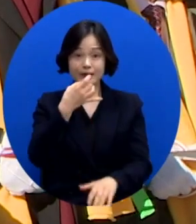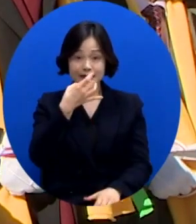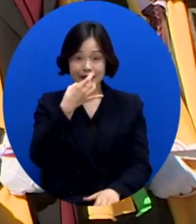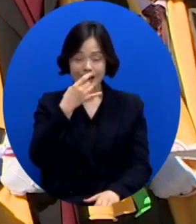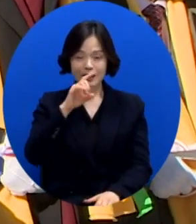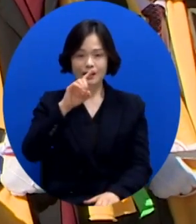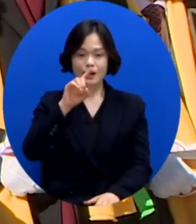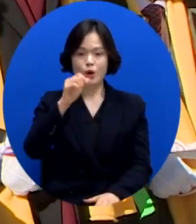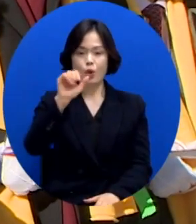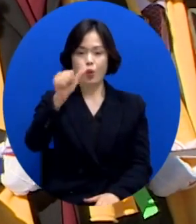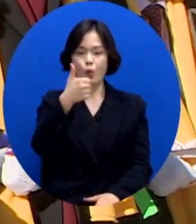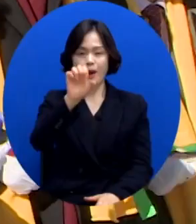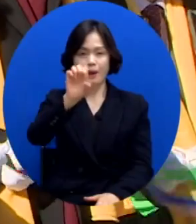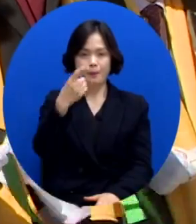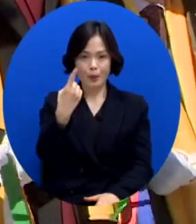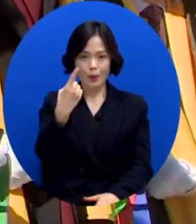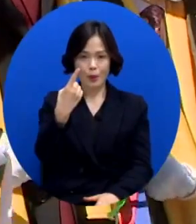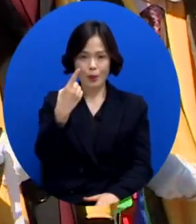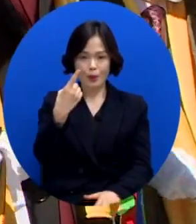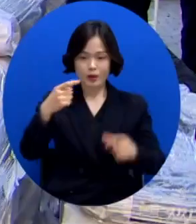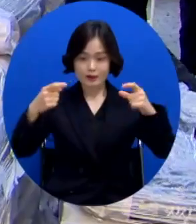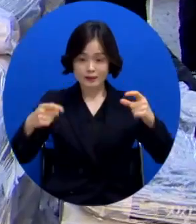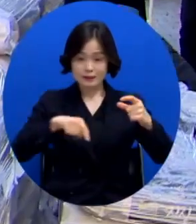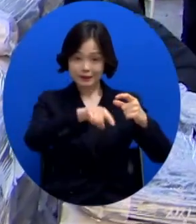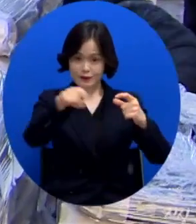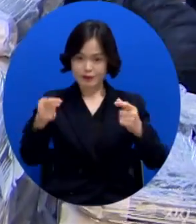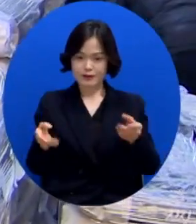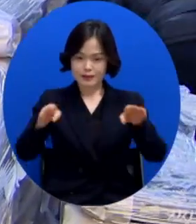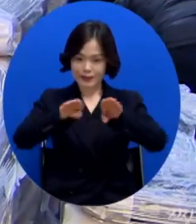쌀 500포를 대구 지역 교회 및 기관,